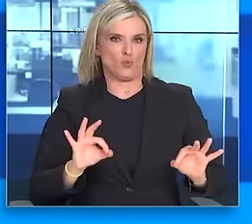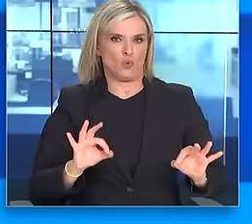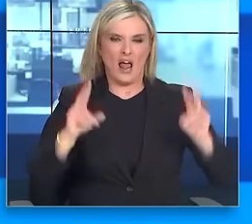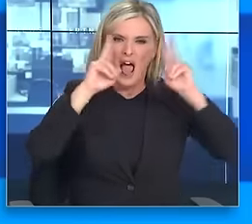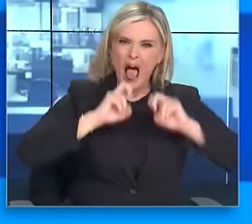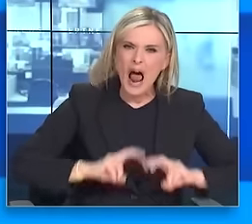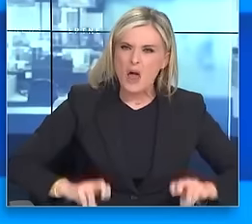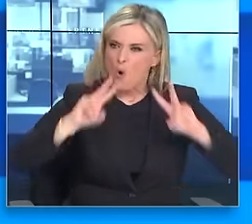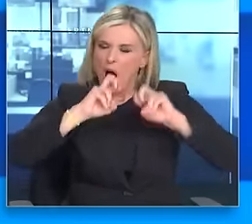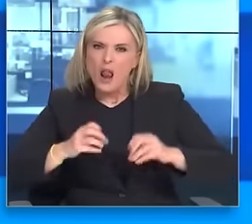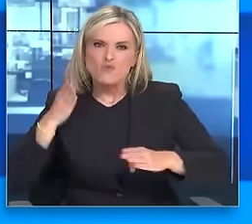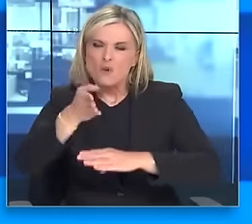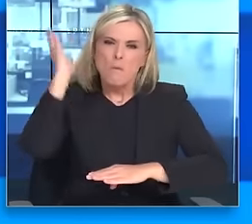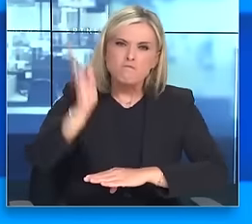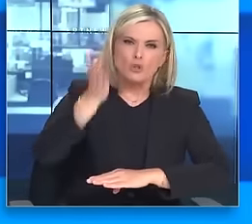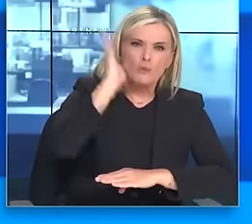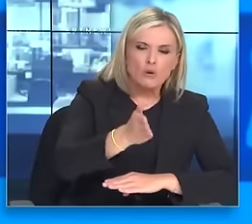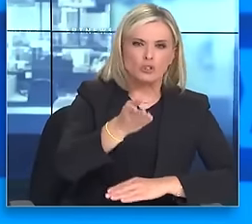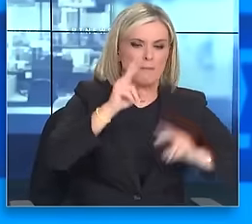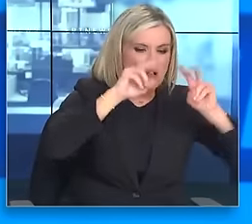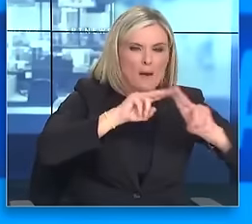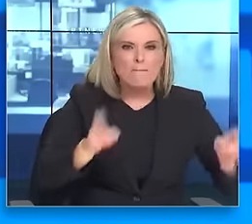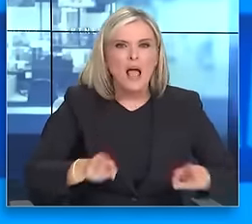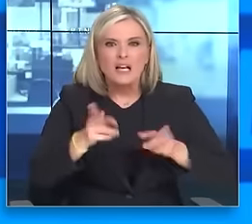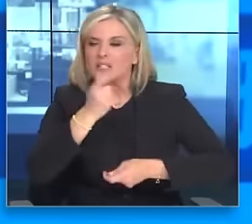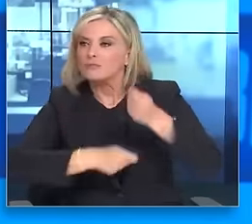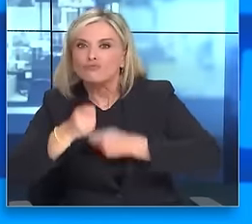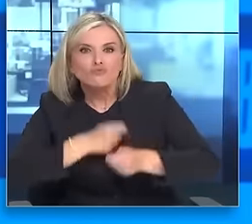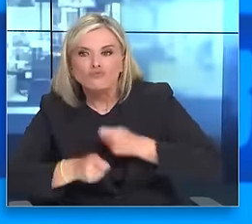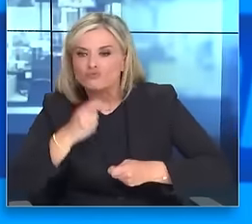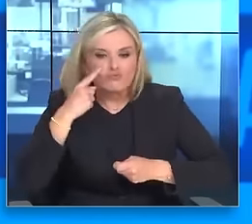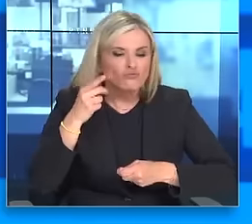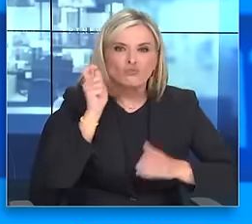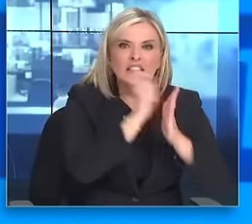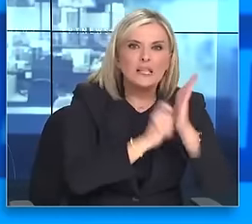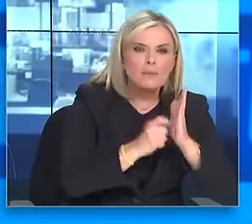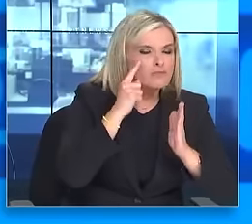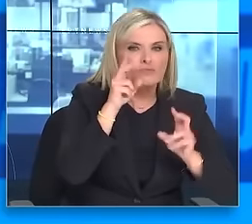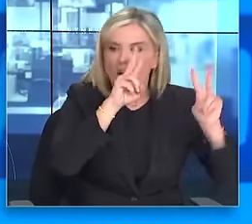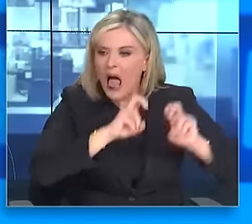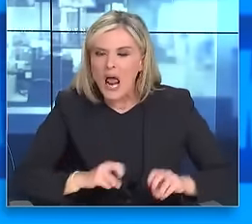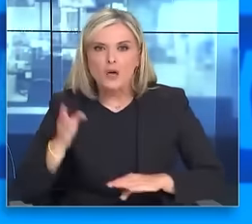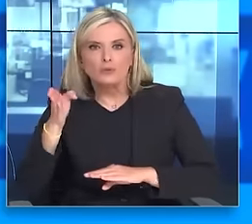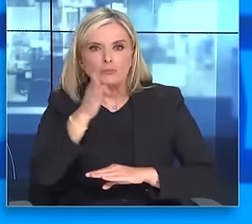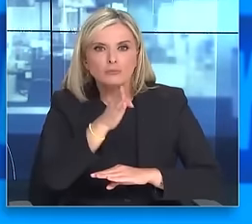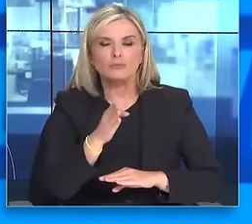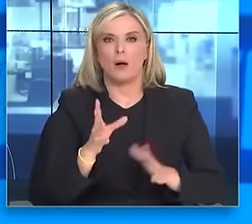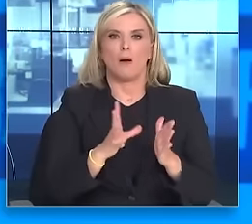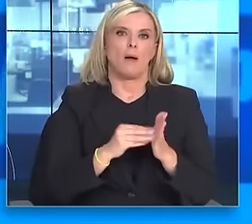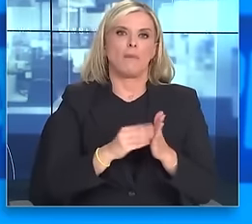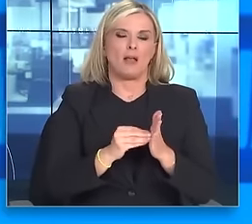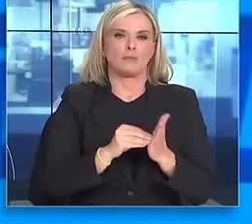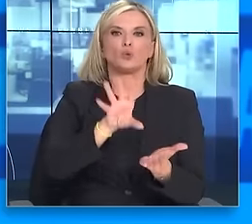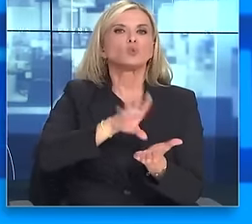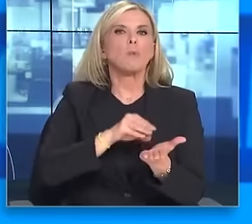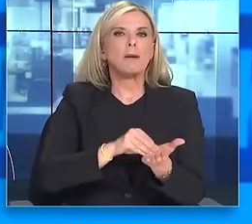ελέγχους, στα πρόστιμα, στον τρόπο λειτουργίας της αγοράς, στο πώς θα απλοποιούμε τις τιμές στο